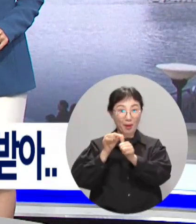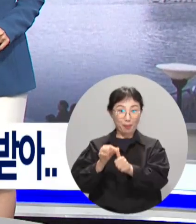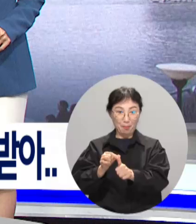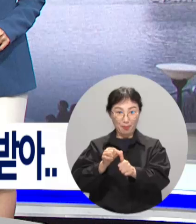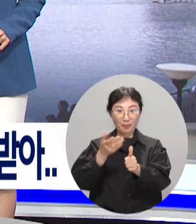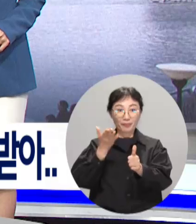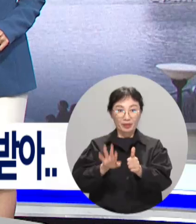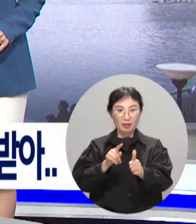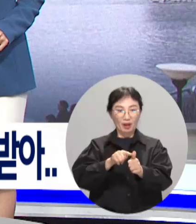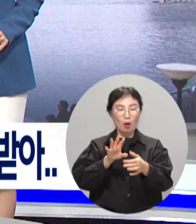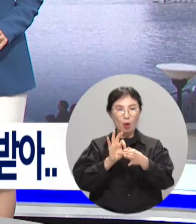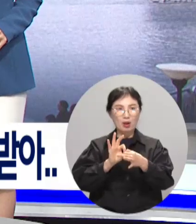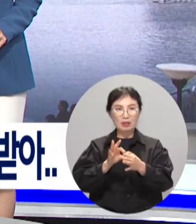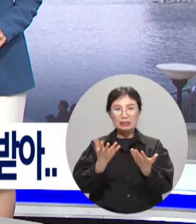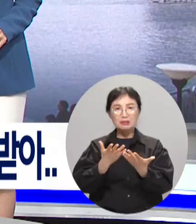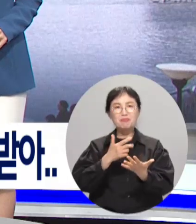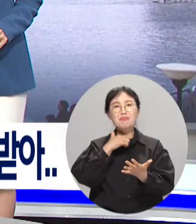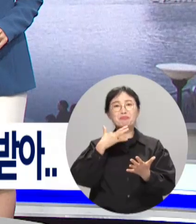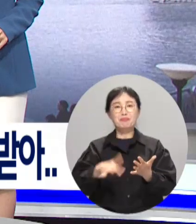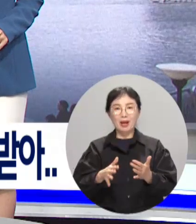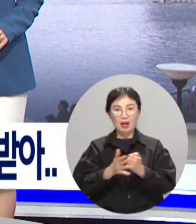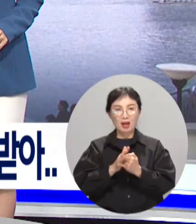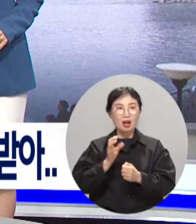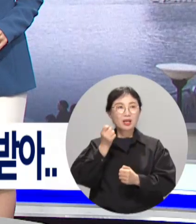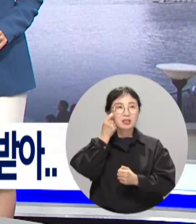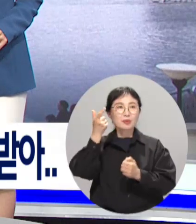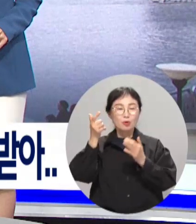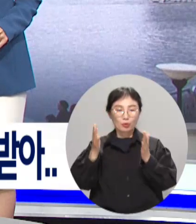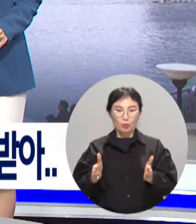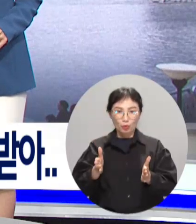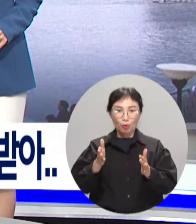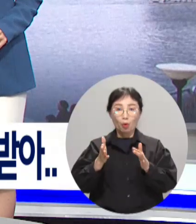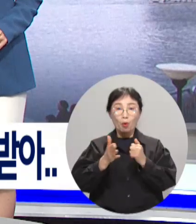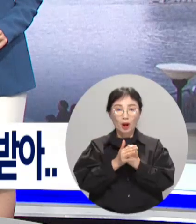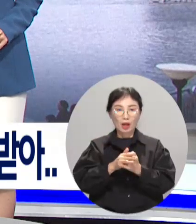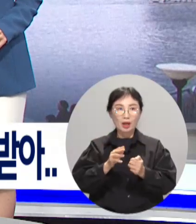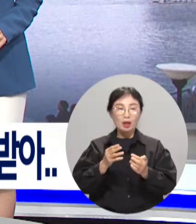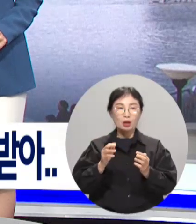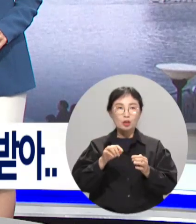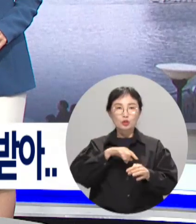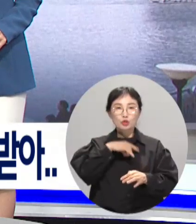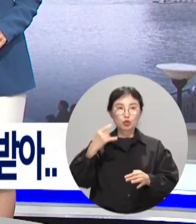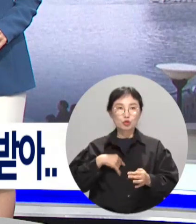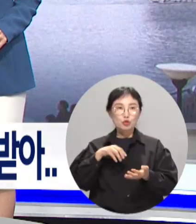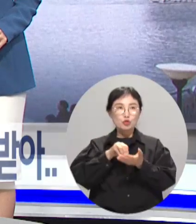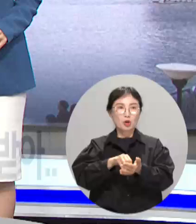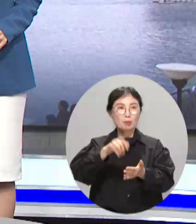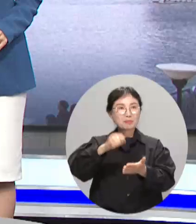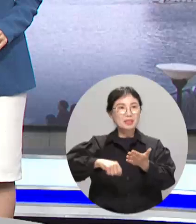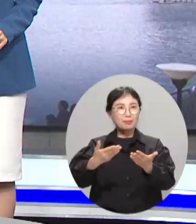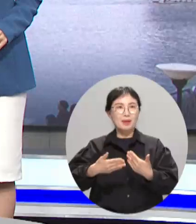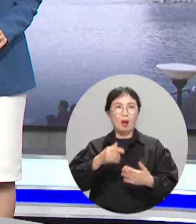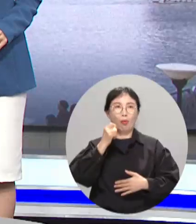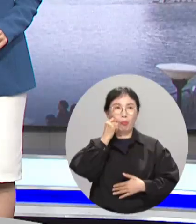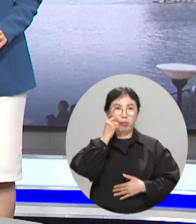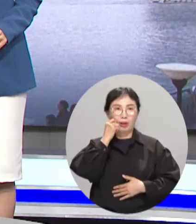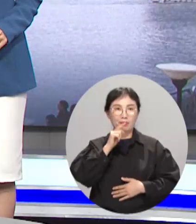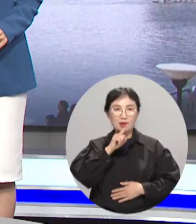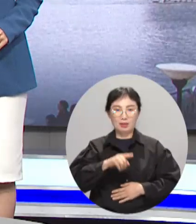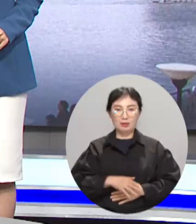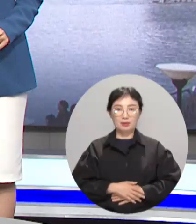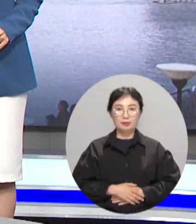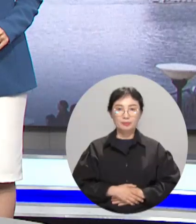통상 관련 이력은 없고 10개월째 중국 취업 비자조차 받지 못하는 것으로 드러났습니다. 박혜진 기자가